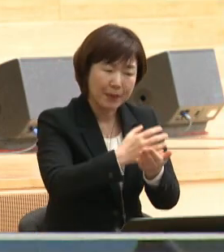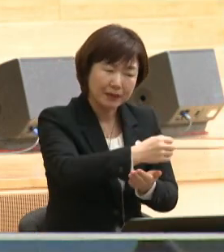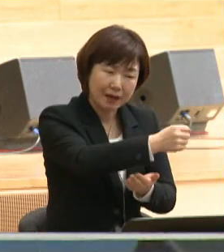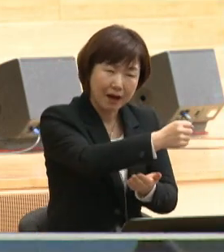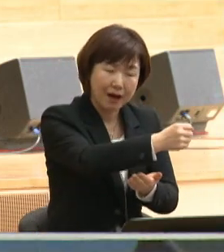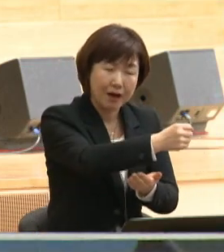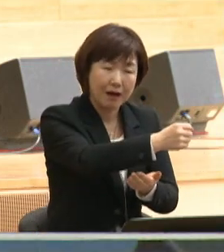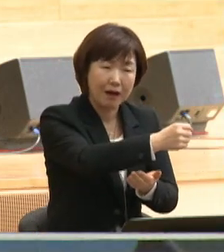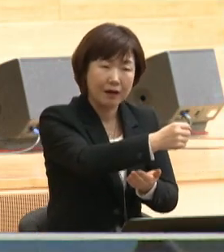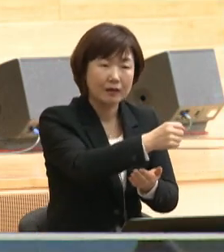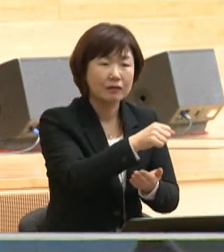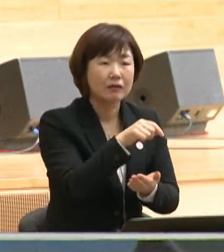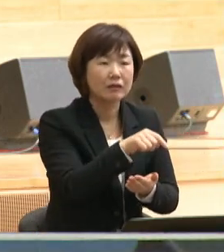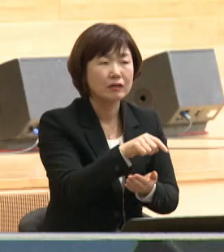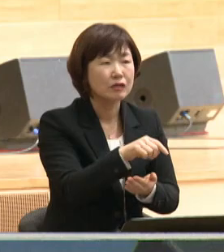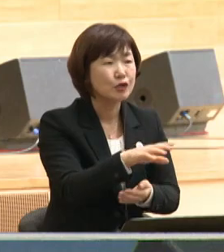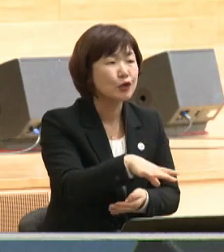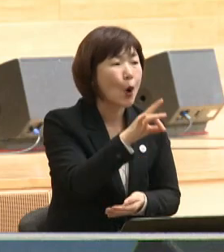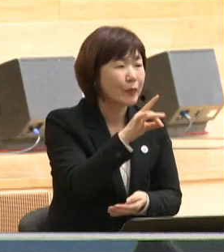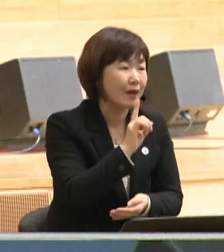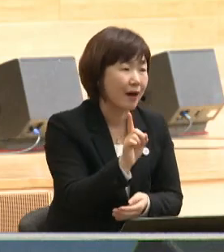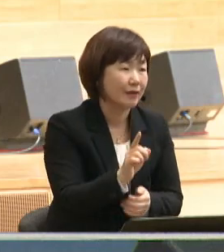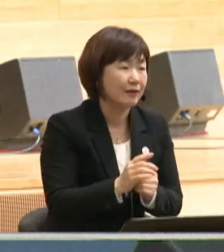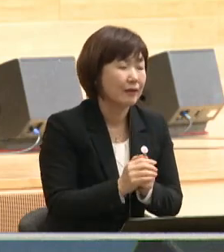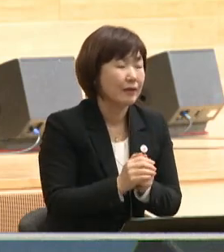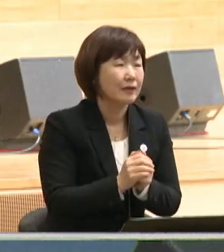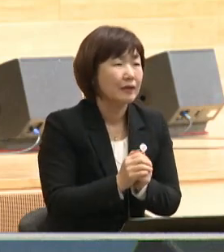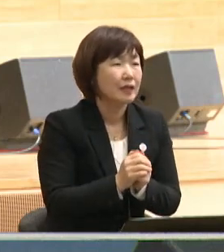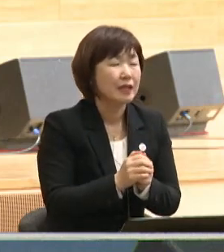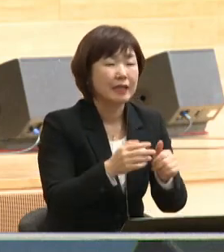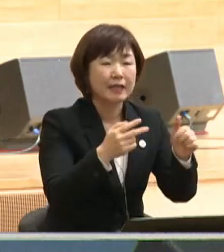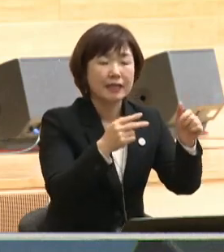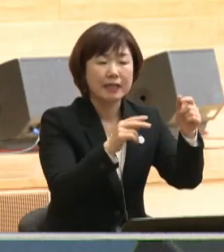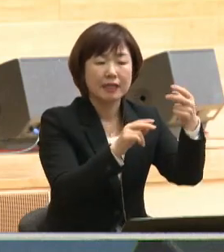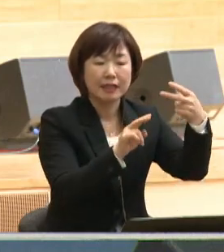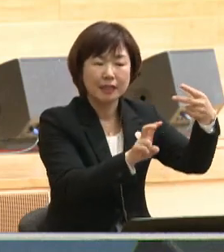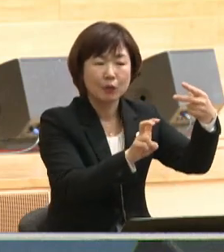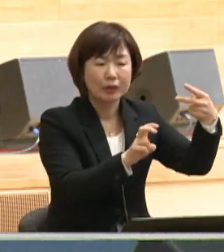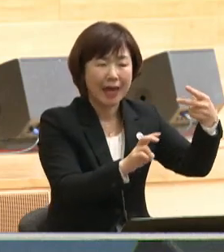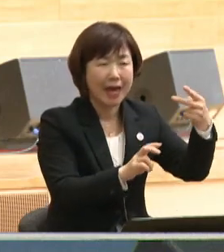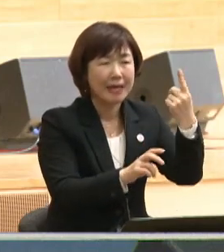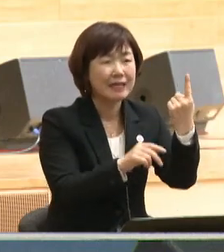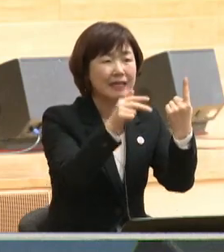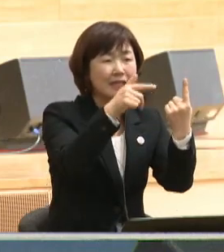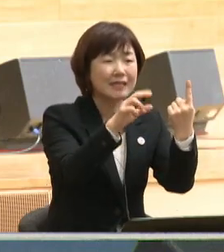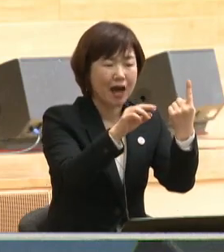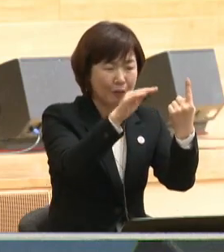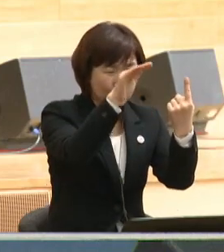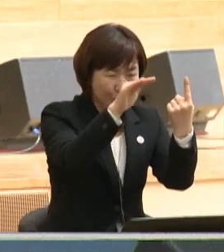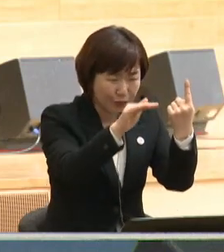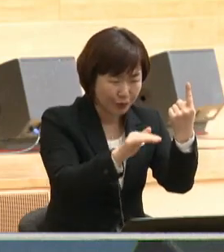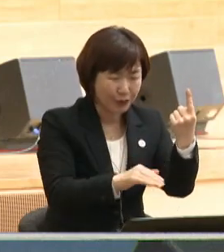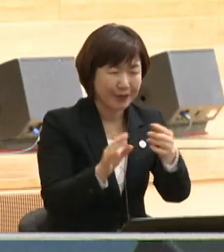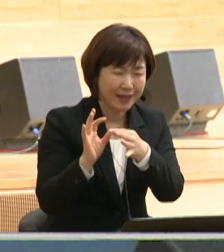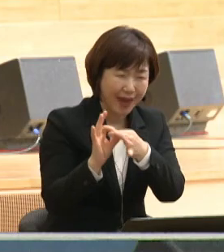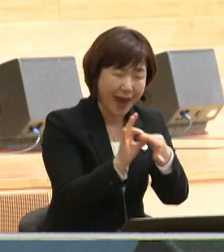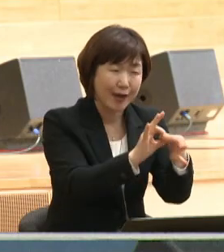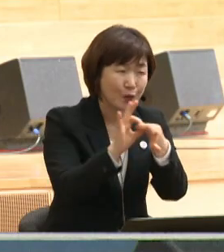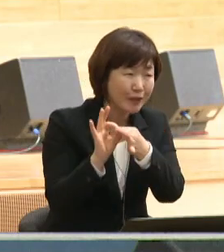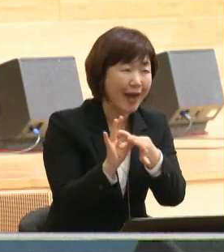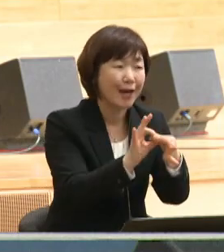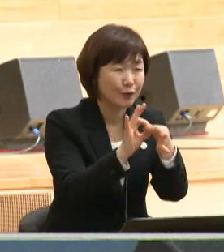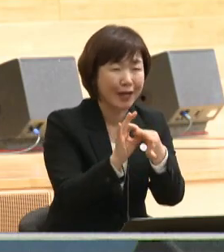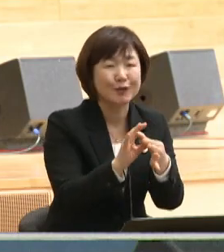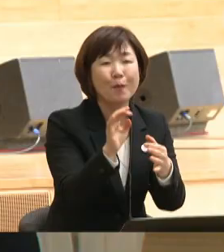사실 여기에 처음 나오는 것이 아니라 디모데후서 1장에서부터 지속적으로 이어져온 권면이에요 우리 그 부분을